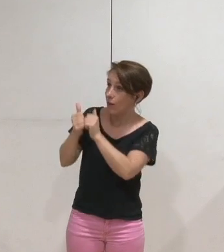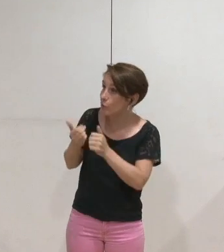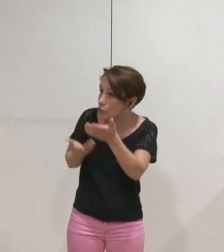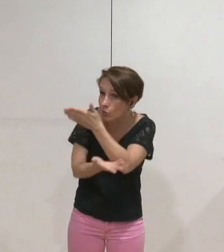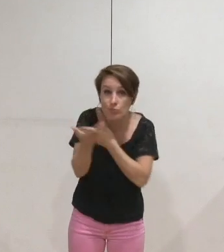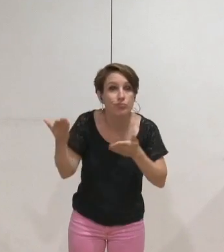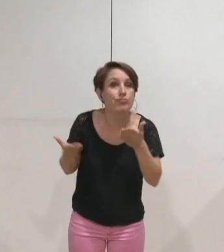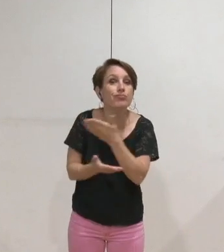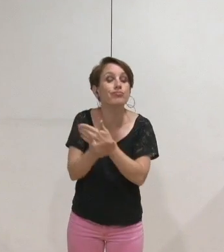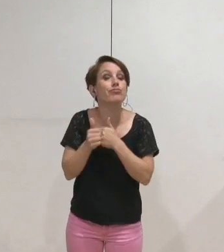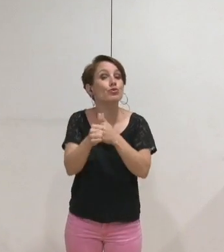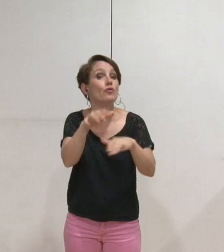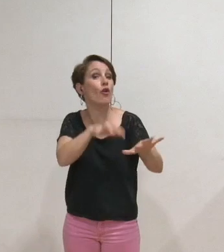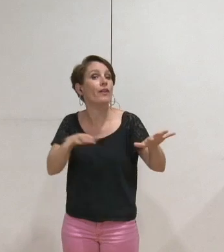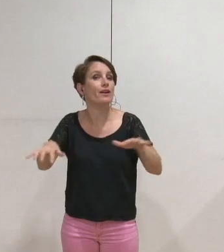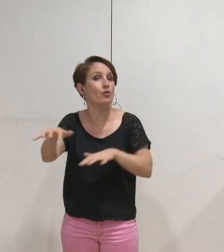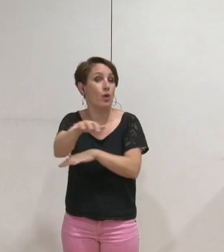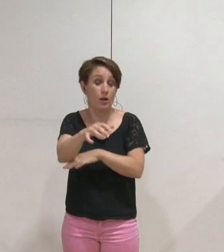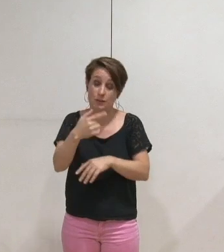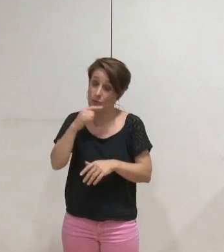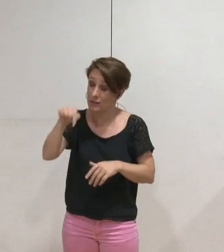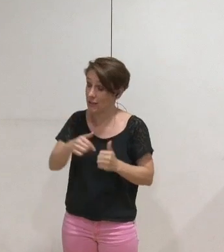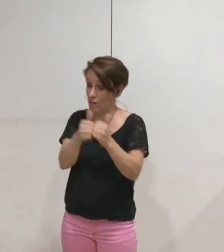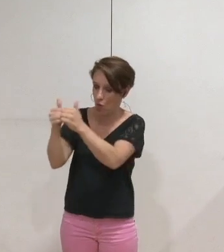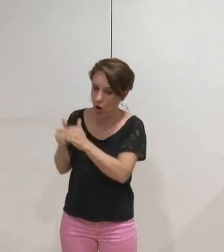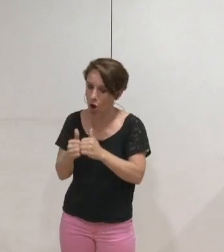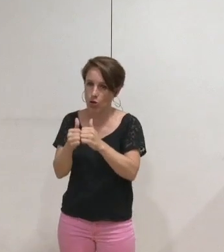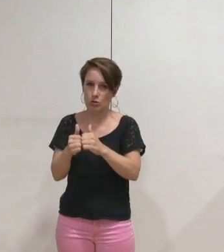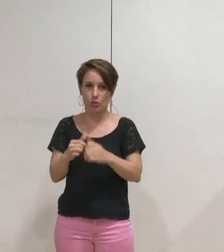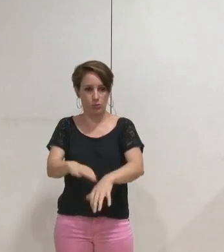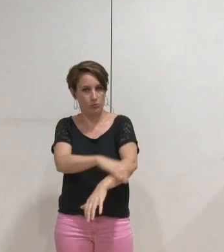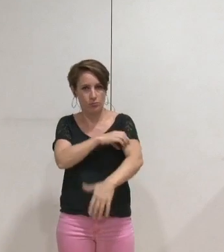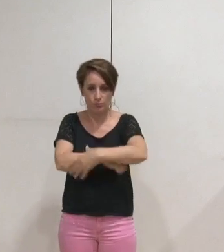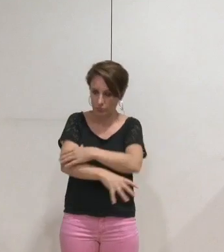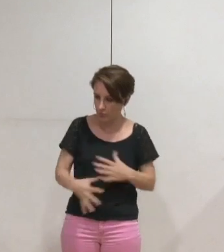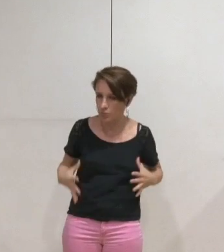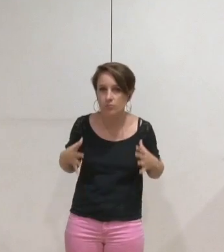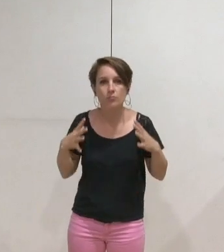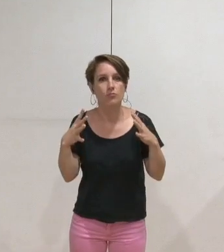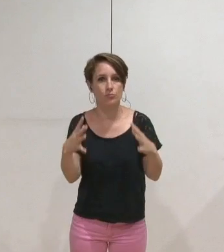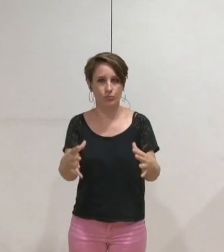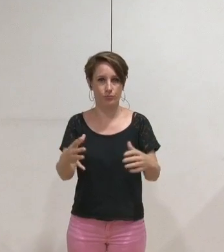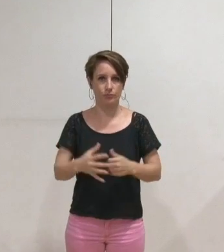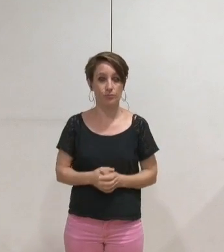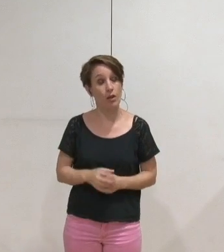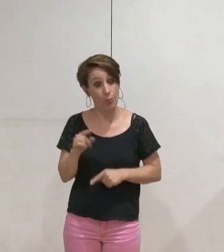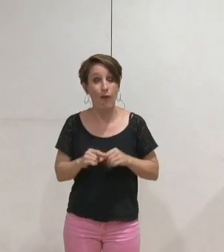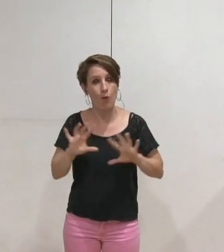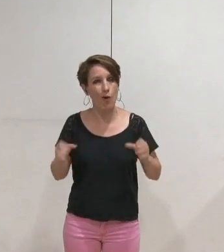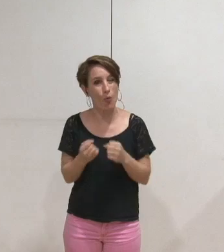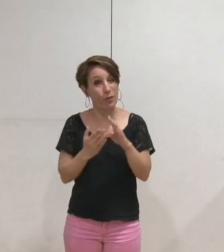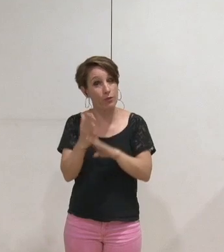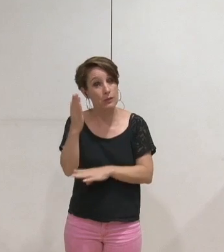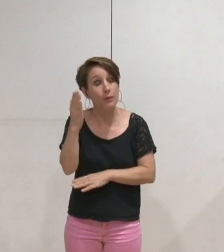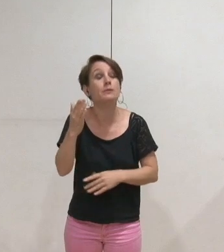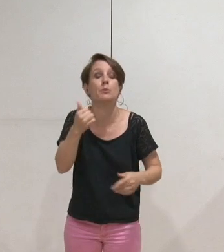territoire et en cela nous devons aller tous ensemble et dépasser souvent le cadre de nos compétences en ce qui